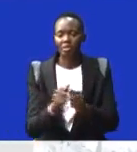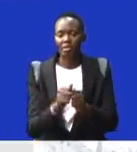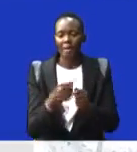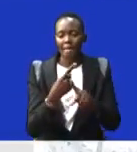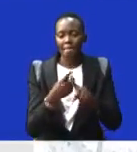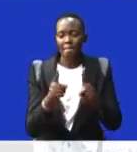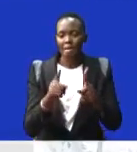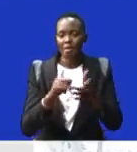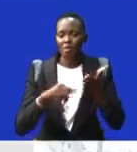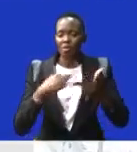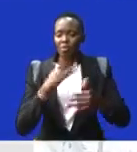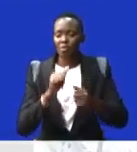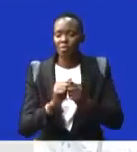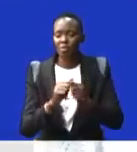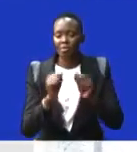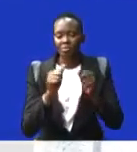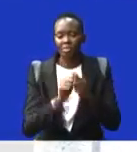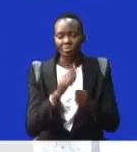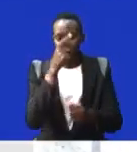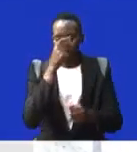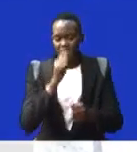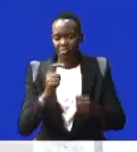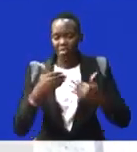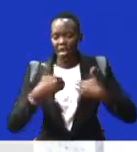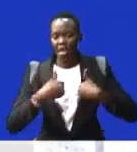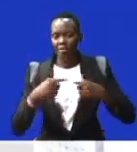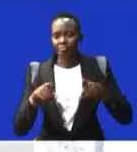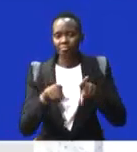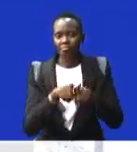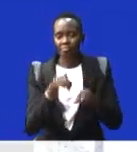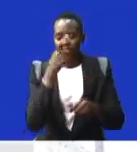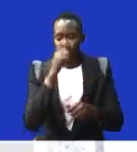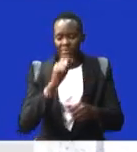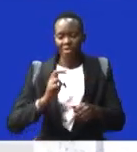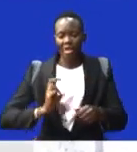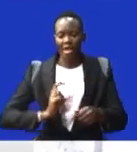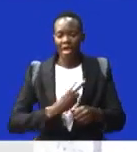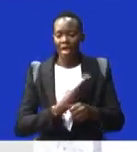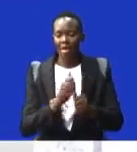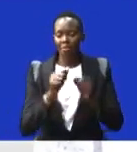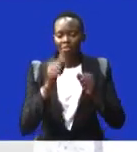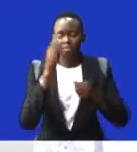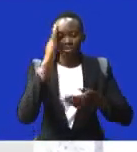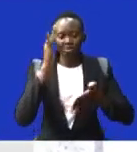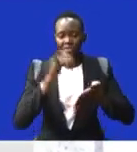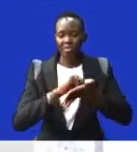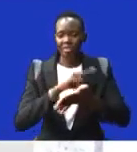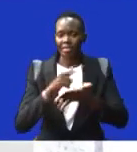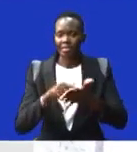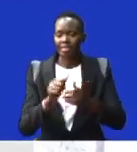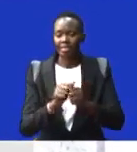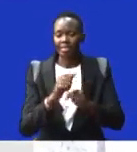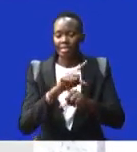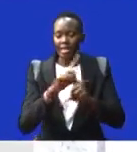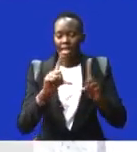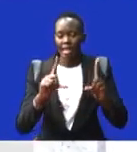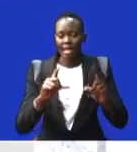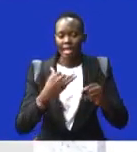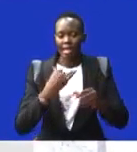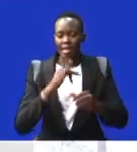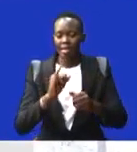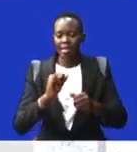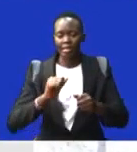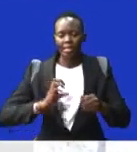Lakini tunachotaka ni watu waheshimiane, watu waheshimu Waislamu na wajue kuwa hii ni sehemu ya